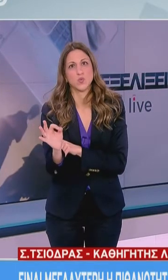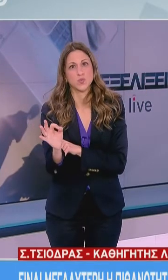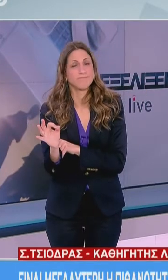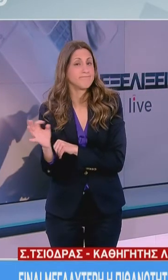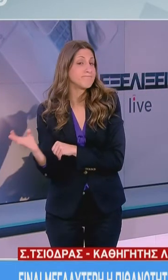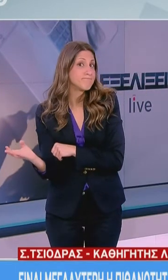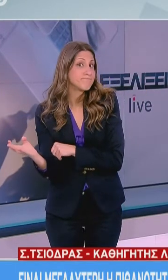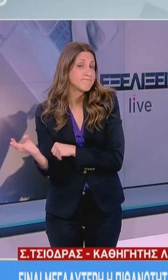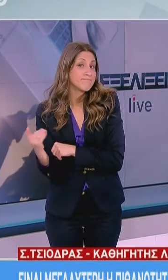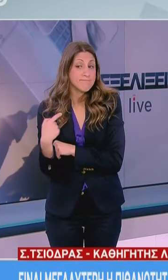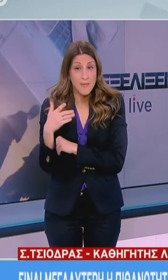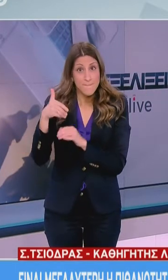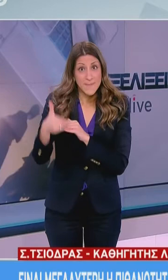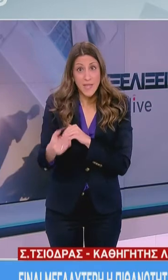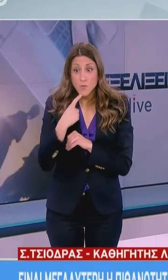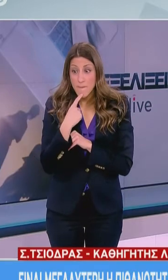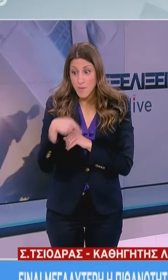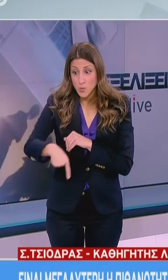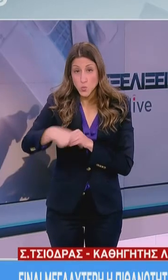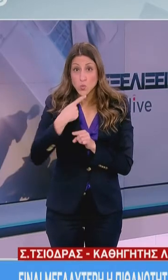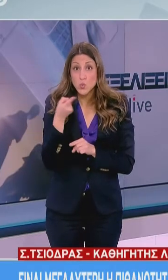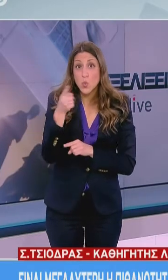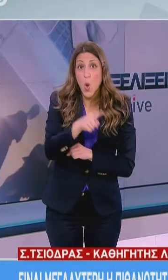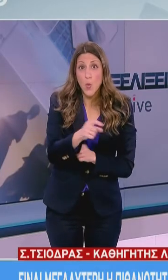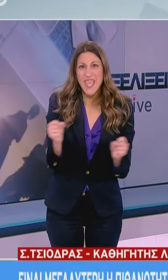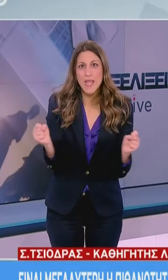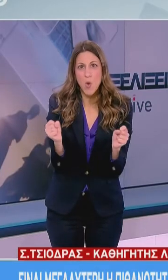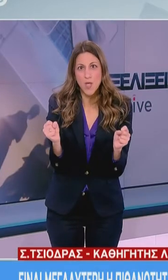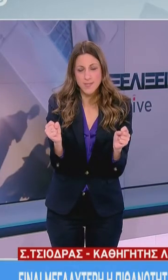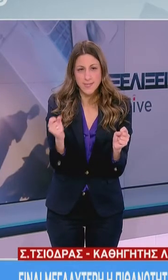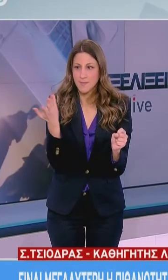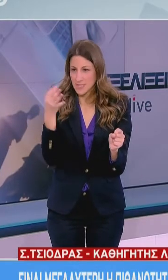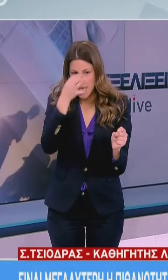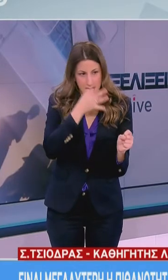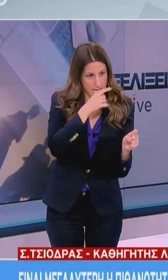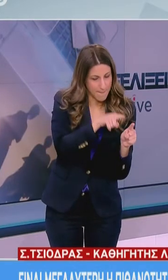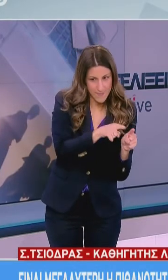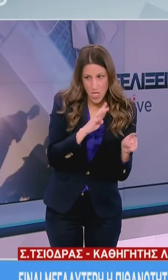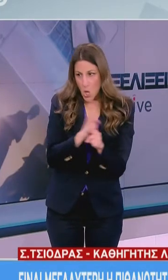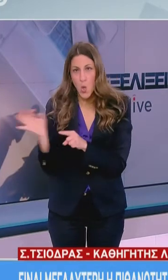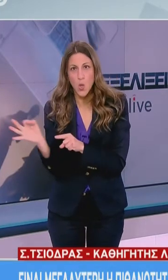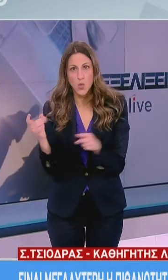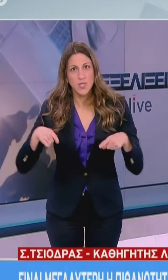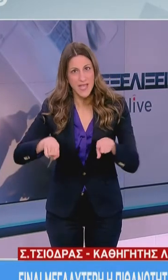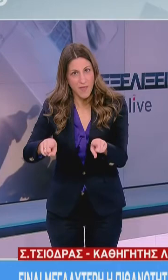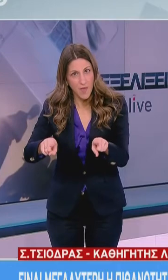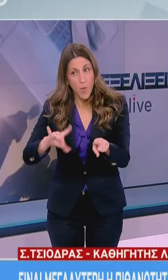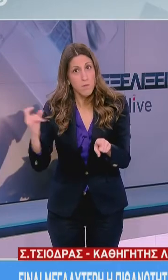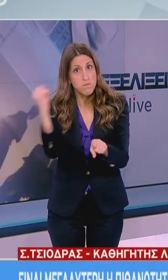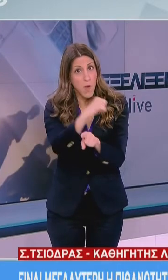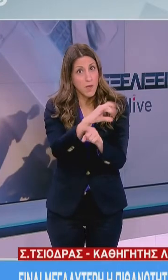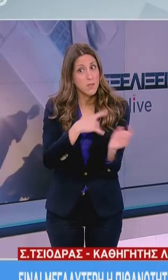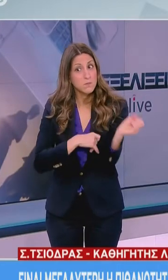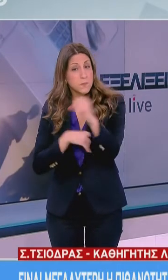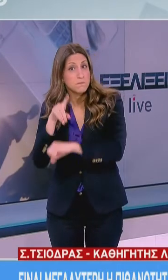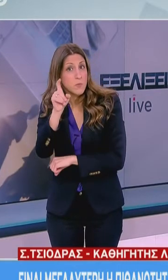ιός, κυκλοφορεί μαζί ο κορονοϊός με τη γρίπη, αν ο ένας θα αναστέλει τον άλλο ή θα συγκυκλοφορούν και οι δύο μαζί, όπως